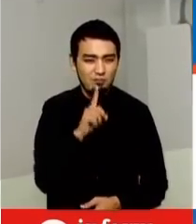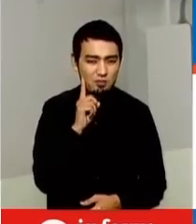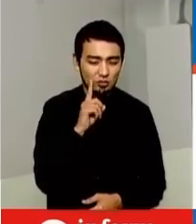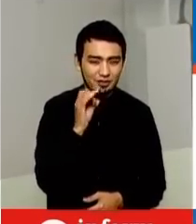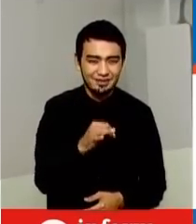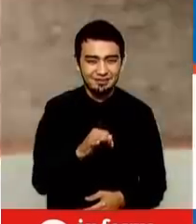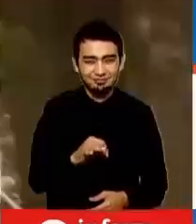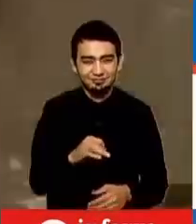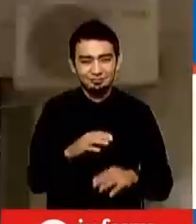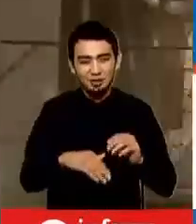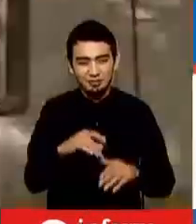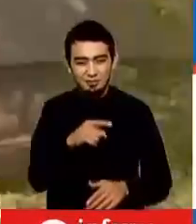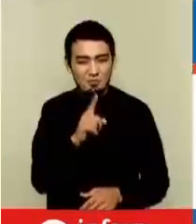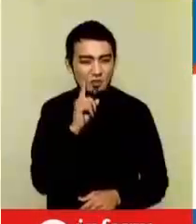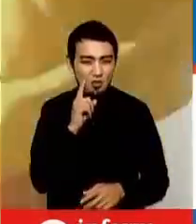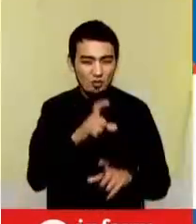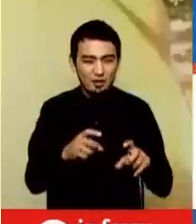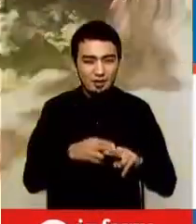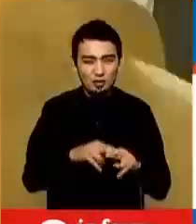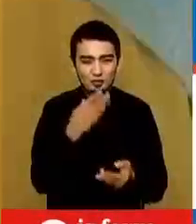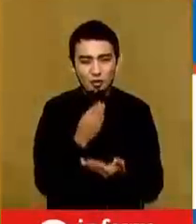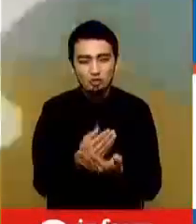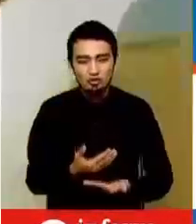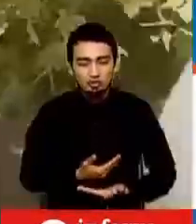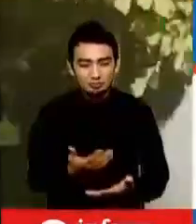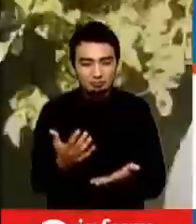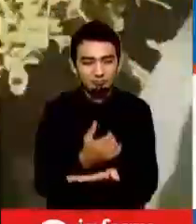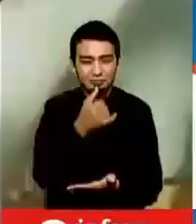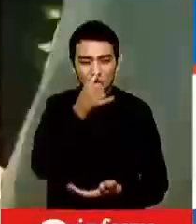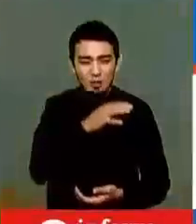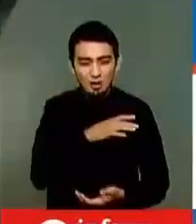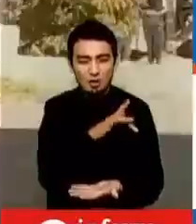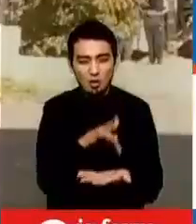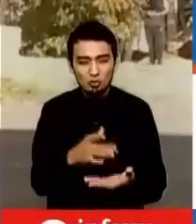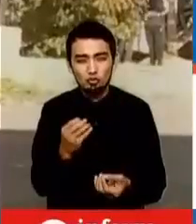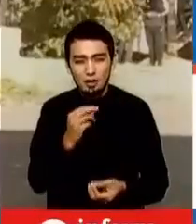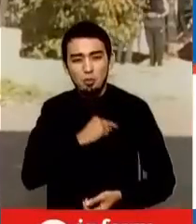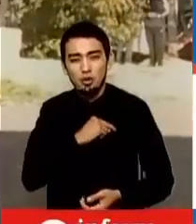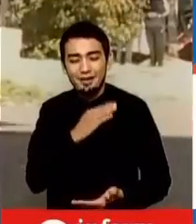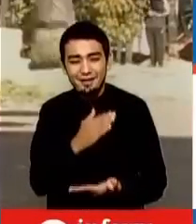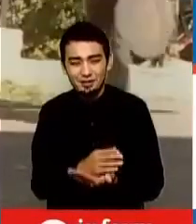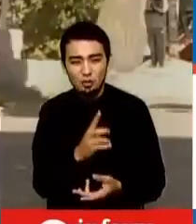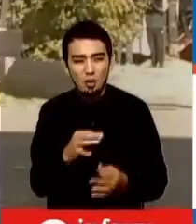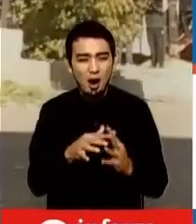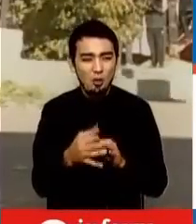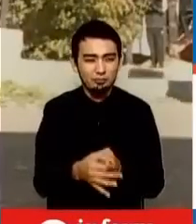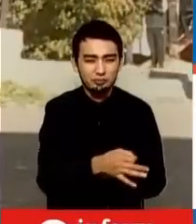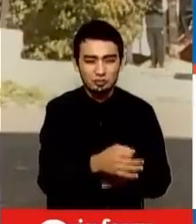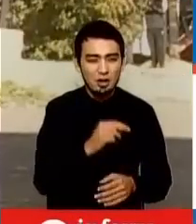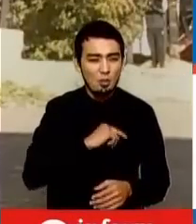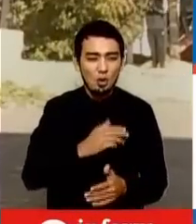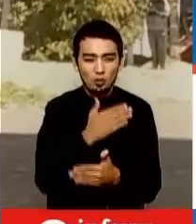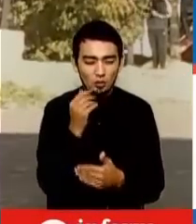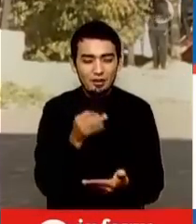те молодые люди, которые не смогли найти свое место в жизни. Ведь если в городах работы еще есть, то в селах практически нет. Выход один